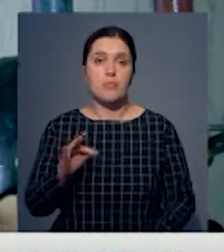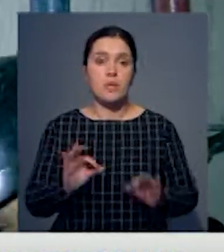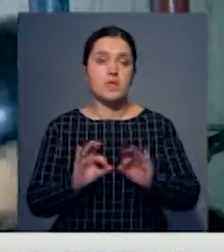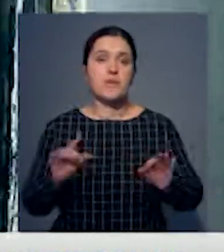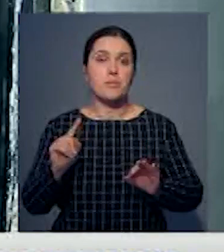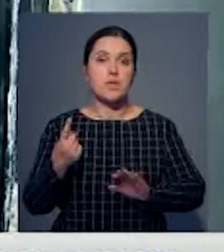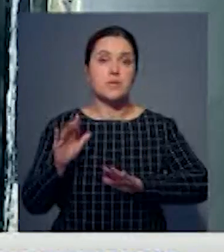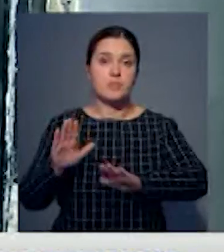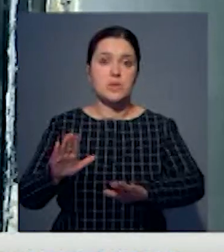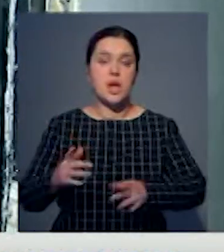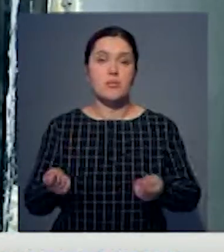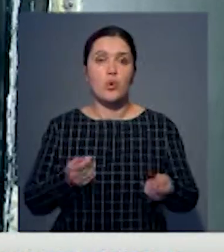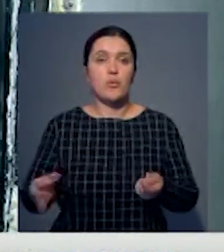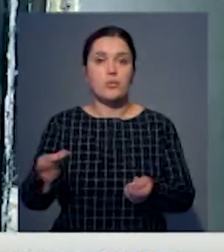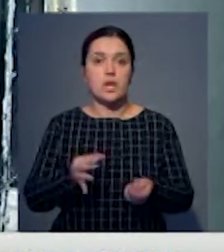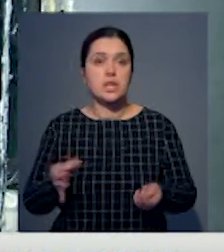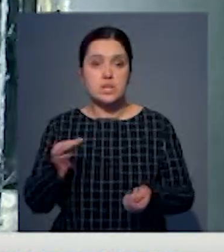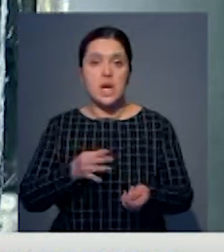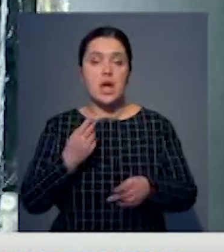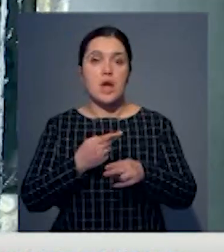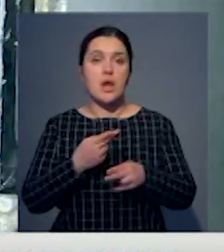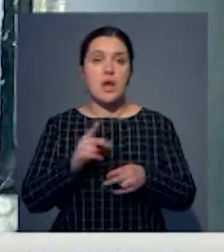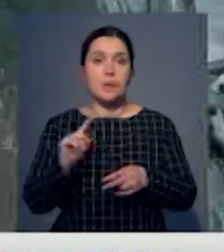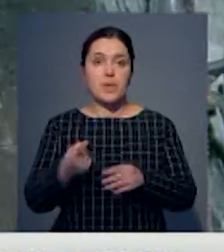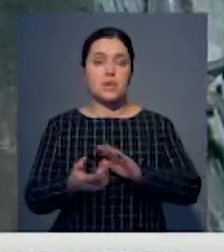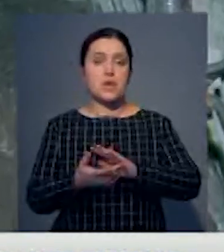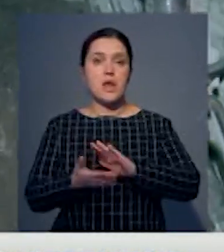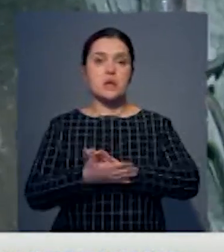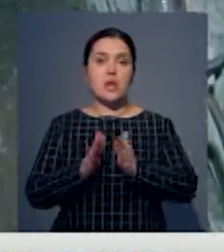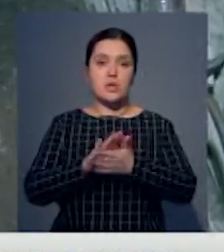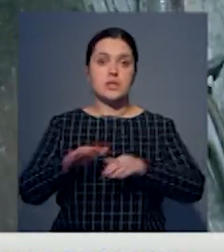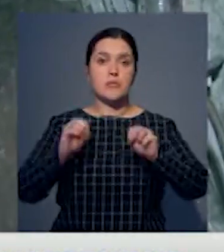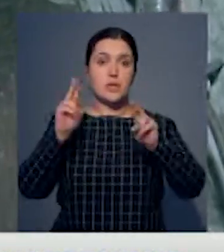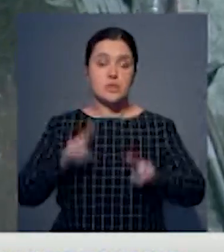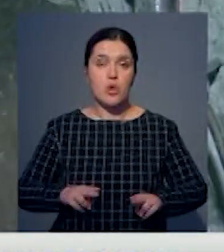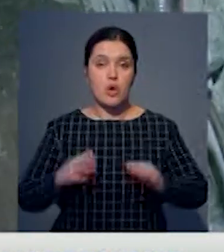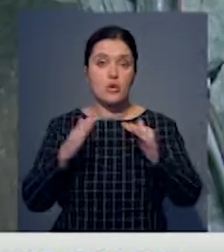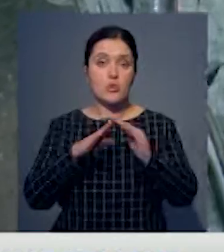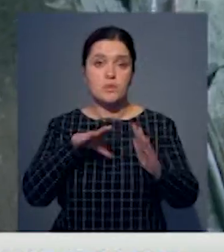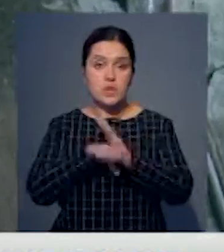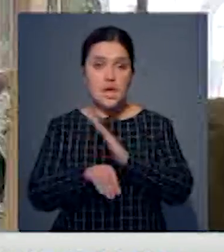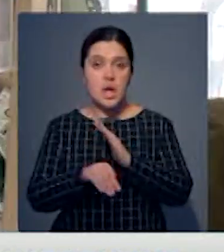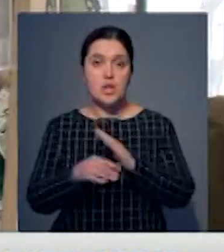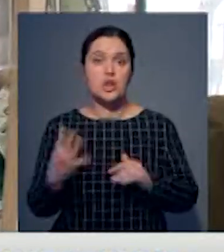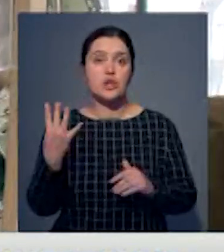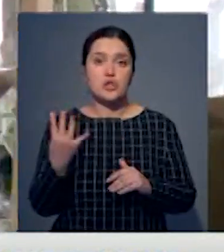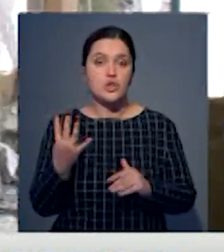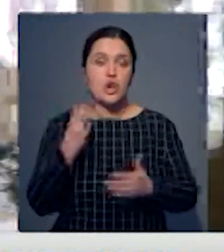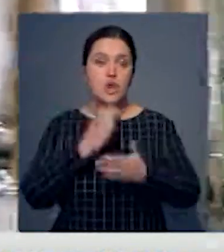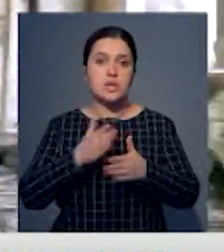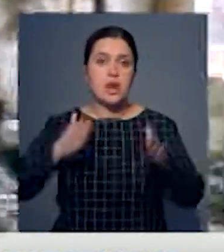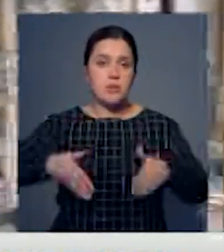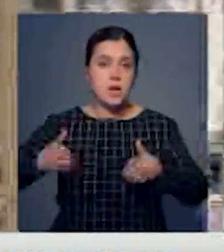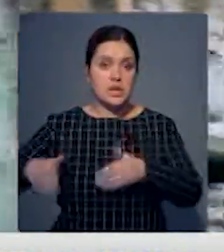ПЧС. По словам первого заместителя акима области, накануне на основании первого заключения специалистов в дом заселили жильцов 4